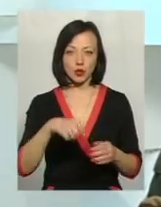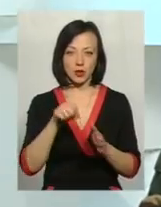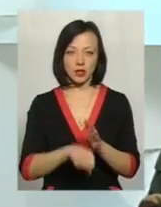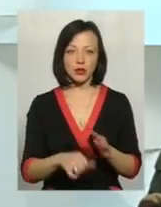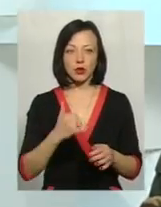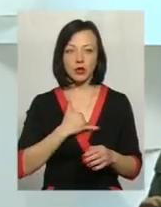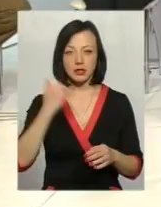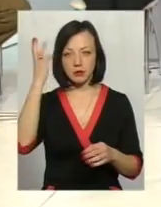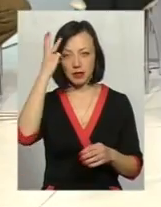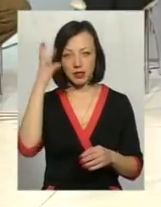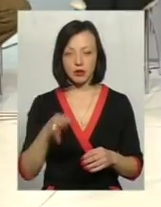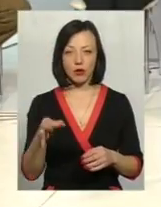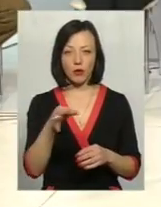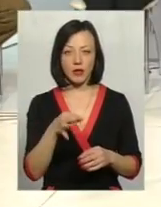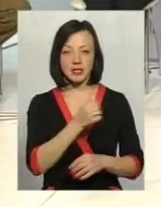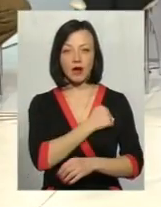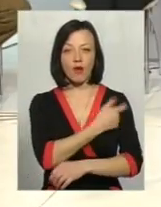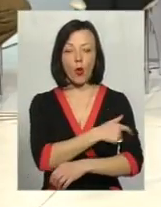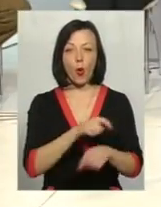нас в Хмельницькій області зараз в госпіталі